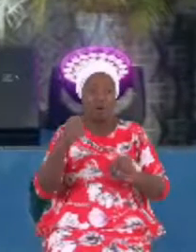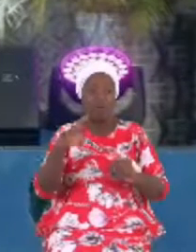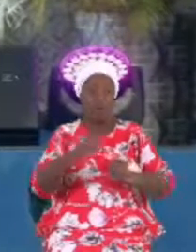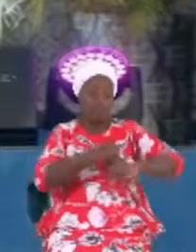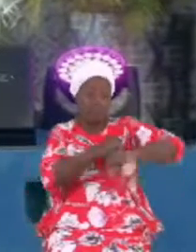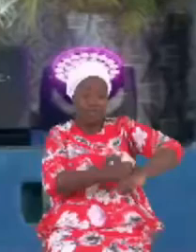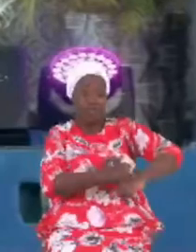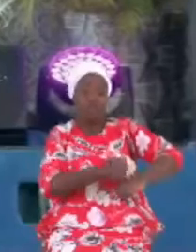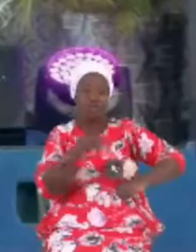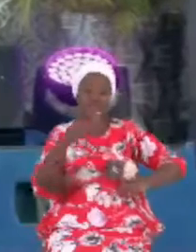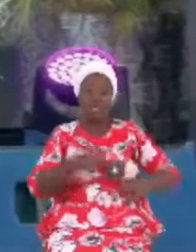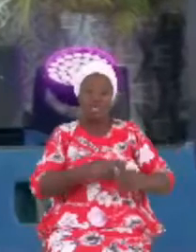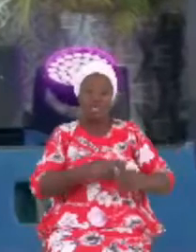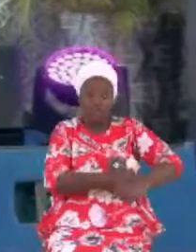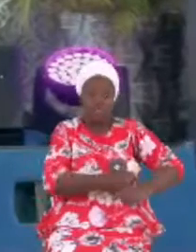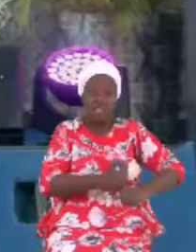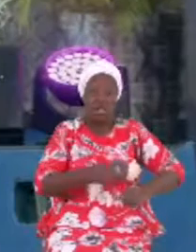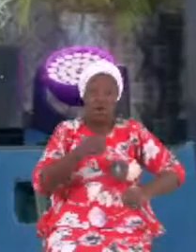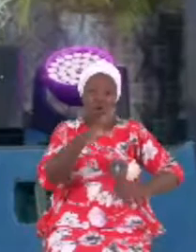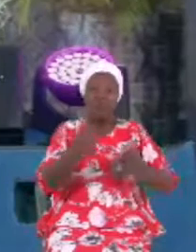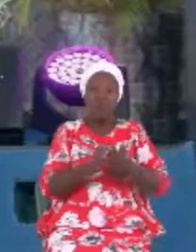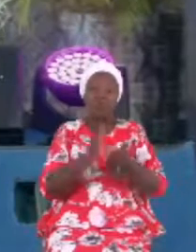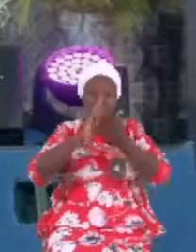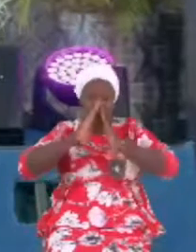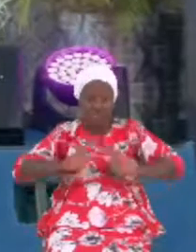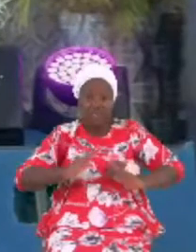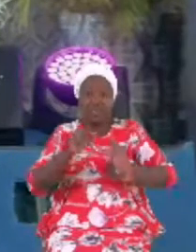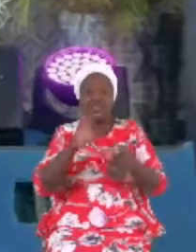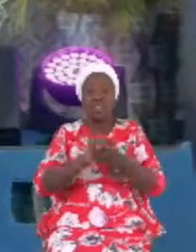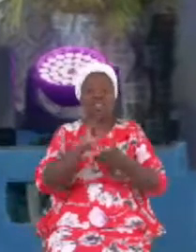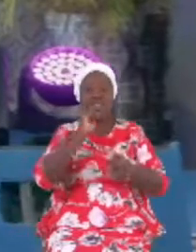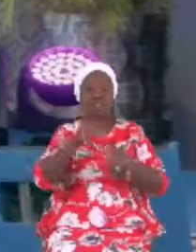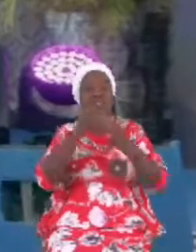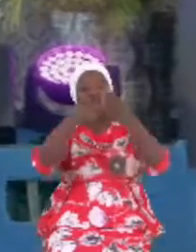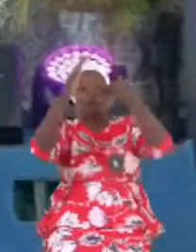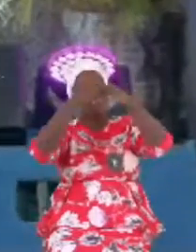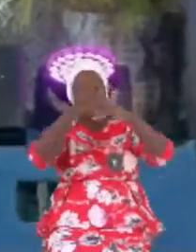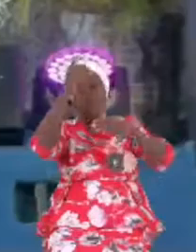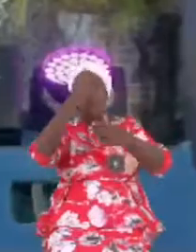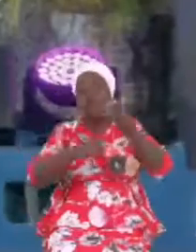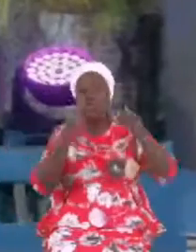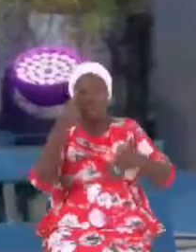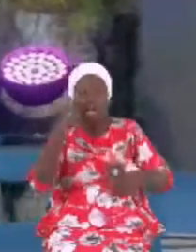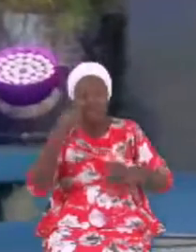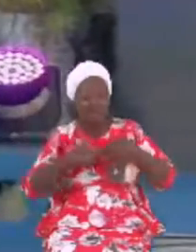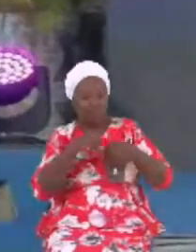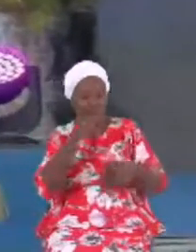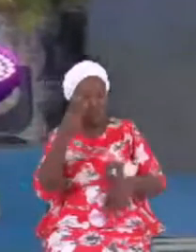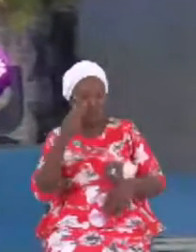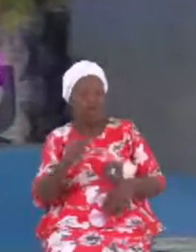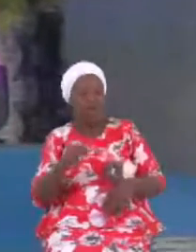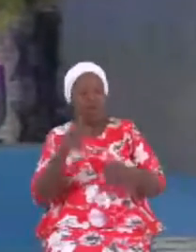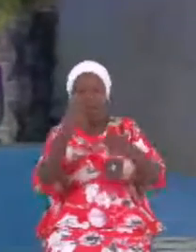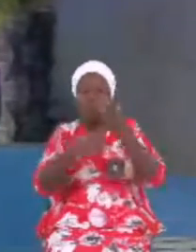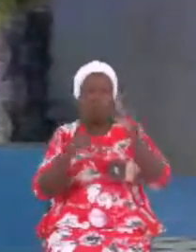la protection, de la sécurité, de la sérénité qu'il y a au ciel. Ce que les yeux n'ont pas vu,